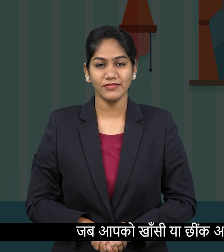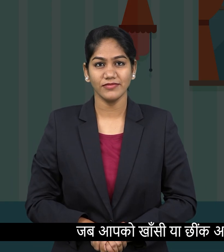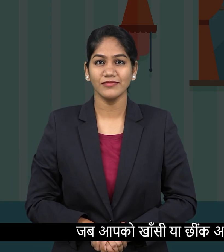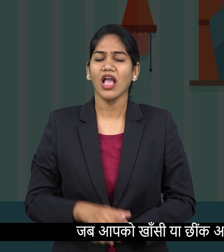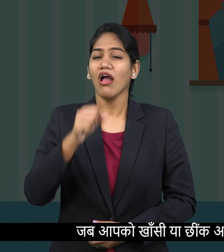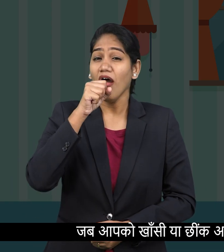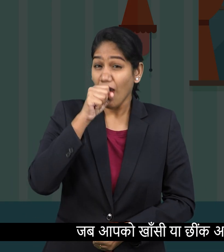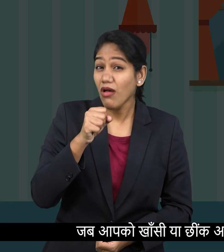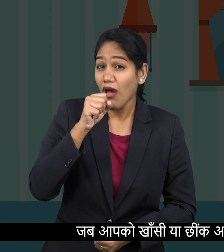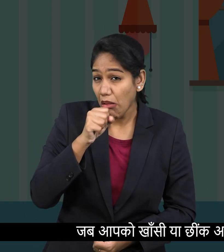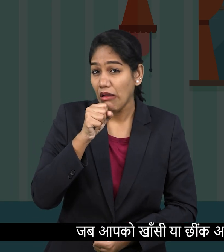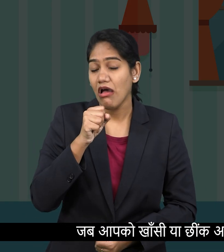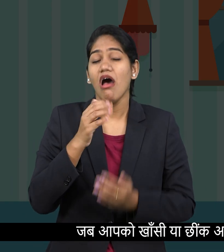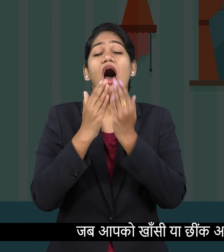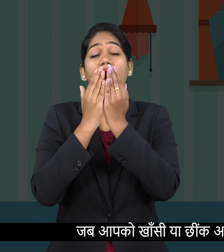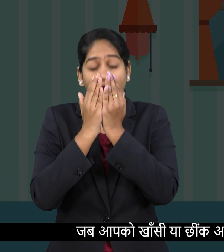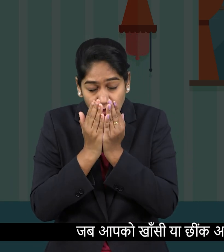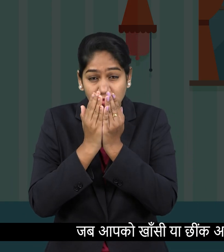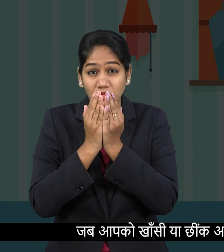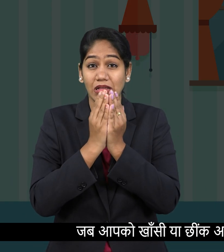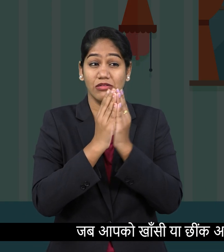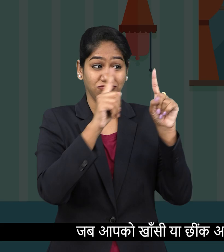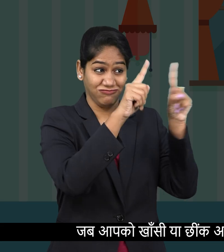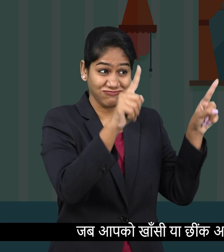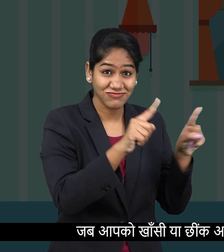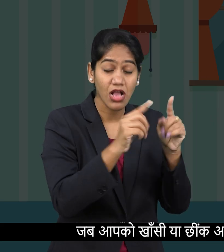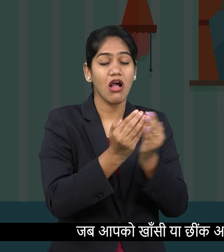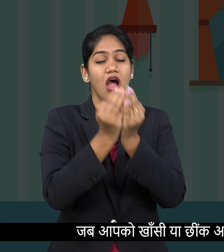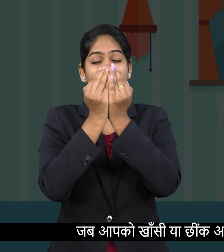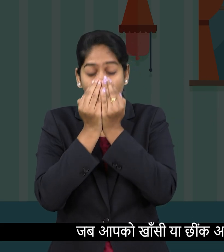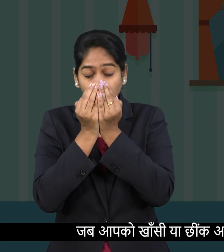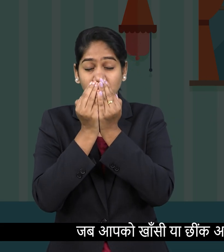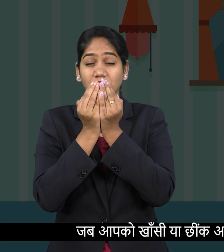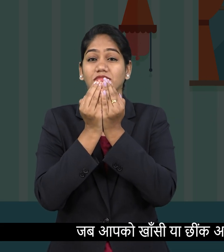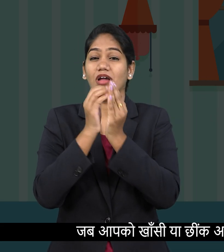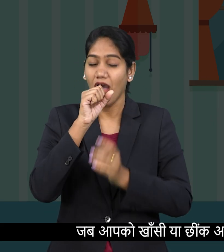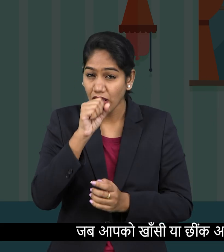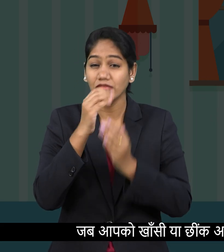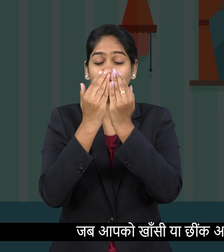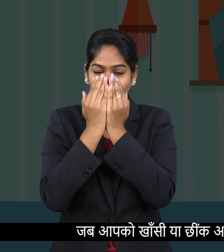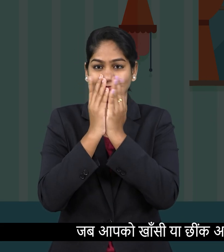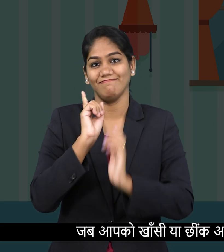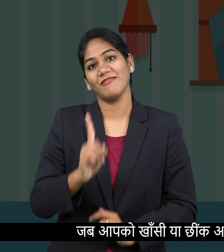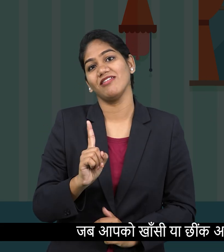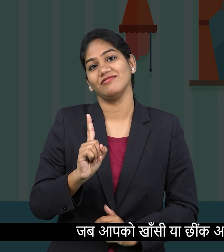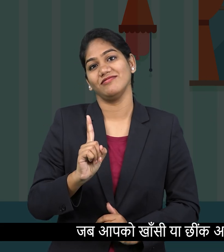जब आपको खांसी या छींक आए तो अपने मुंह और नाक को रुमाल से ढकें।